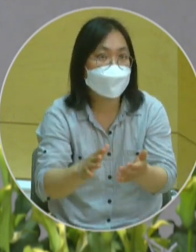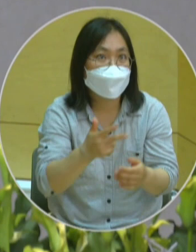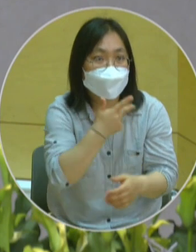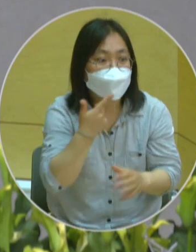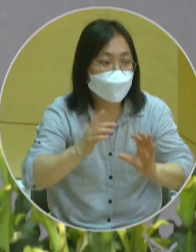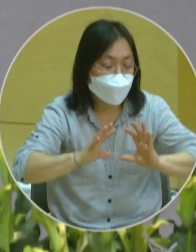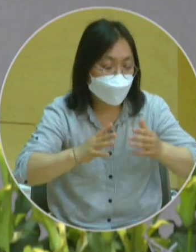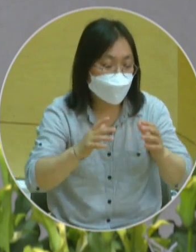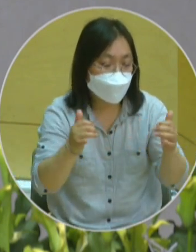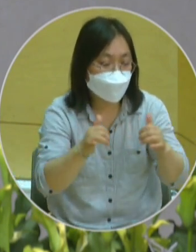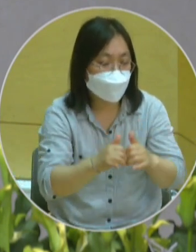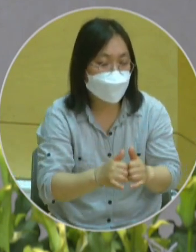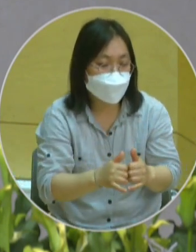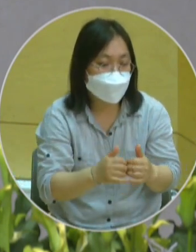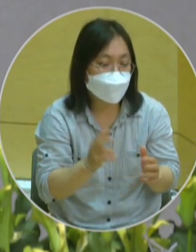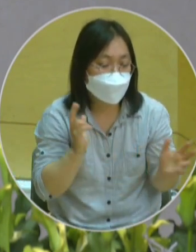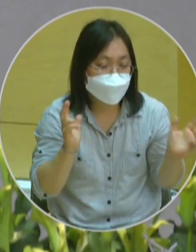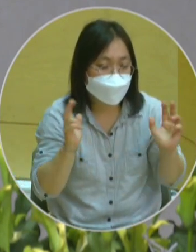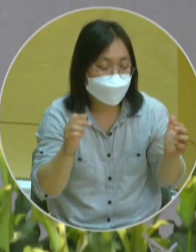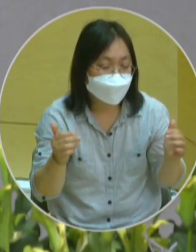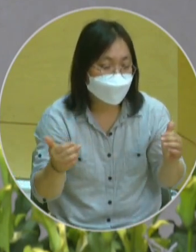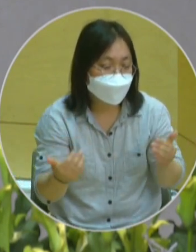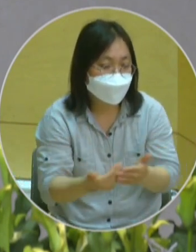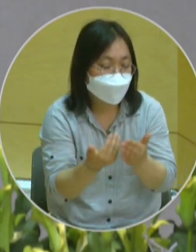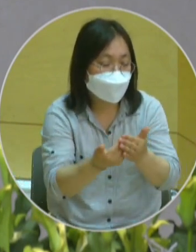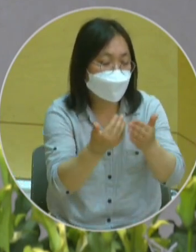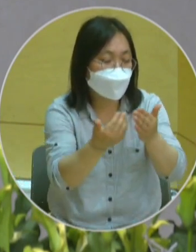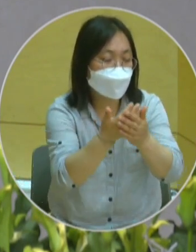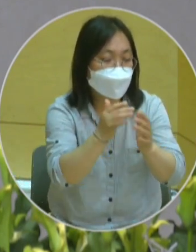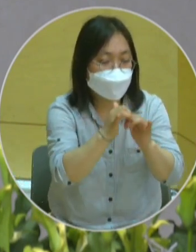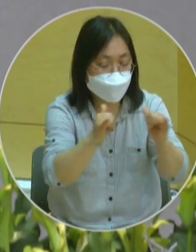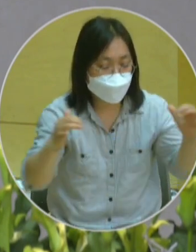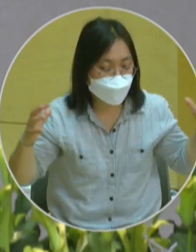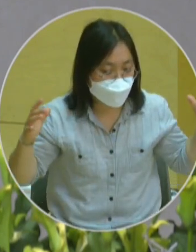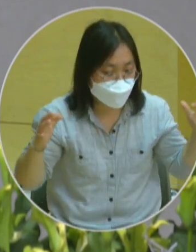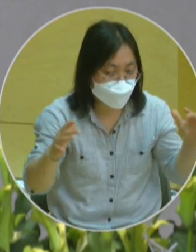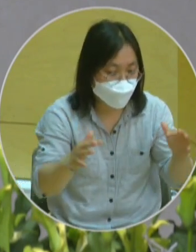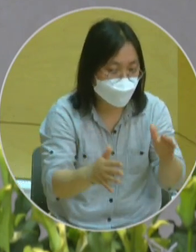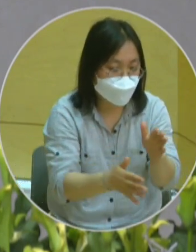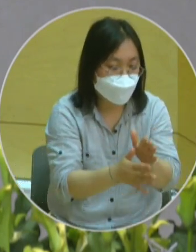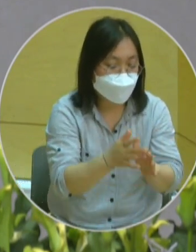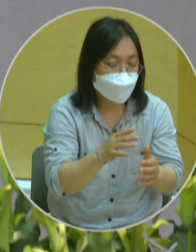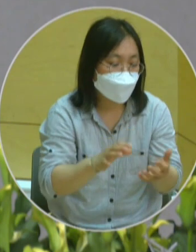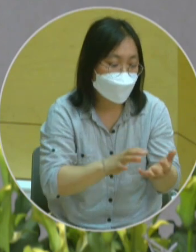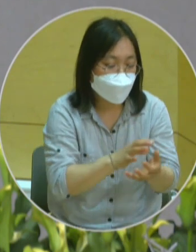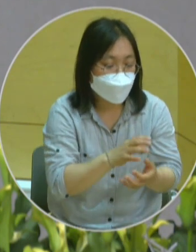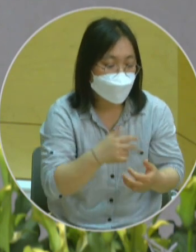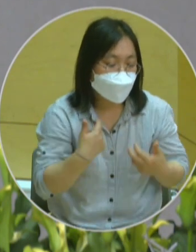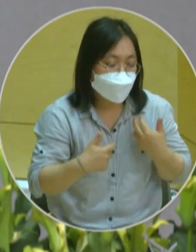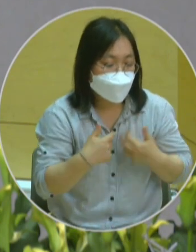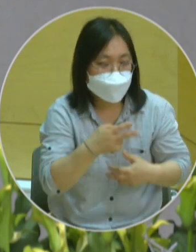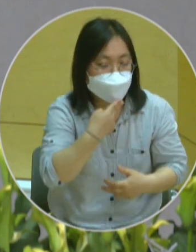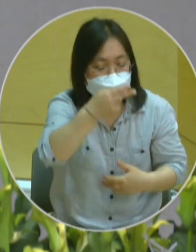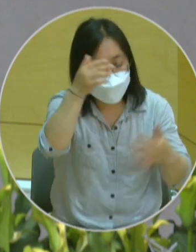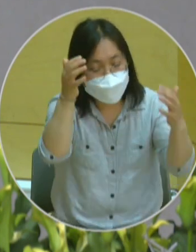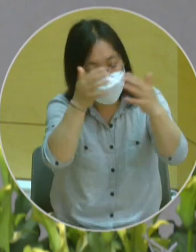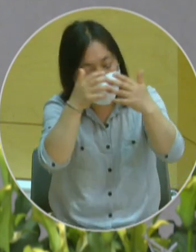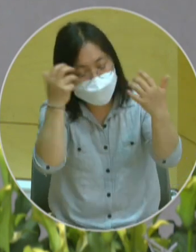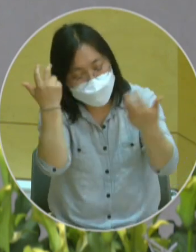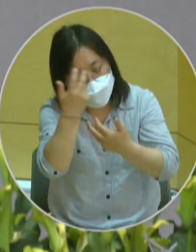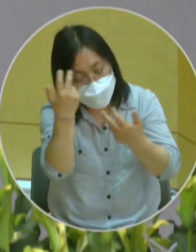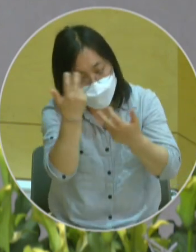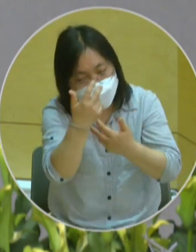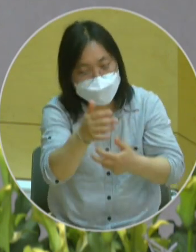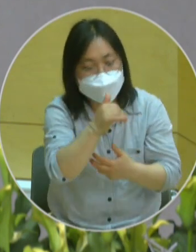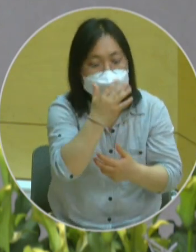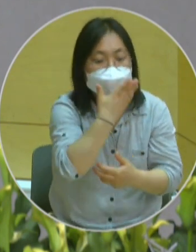산업혁명으로 사람들이 도시에 몰렸습니다. 사람들이 많이 몰리니까 쾌락도 술집도 늘어나고 타락하게 되고, 그